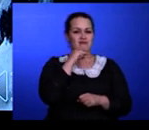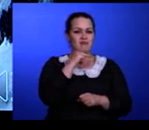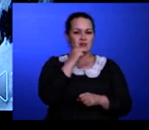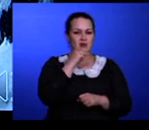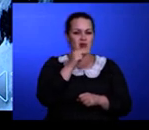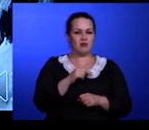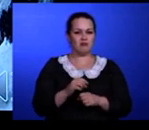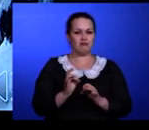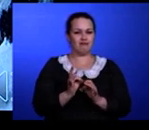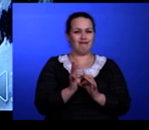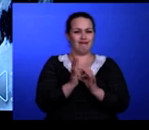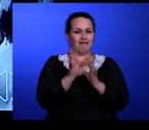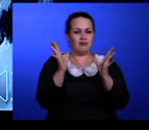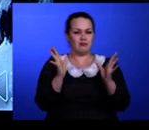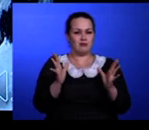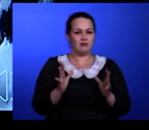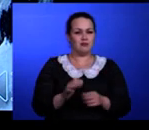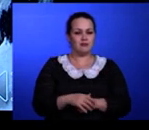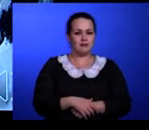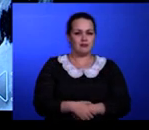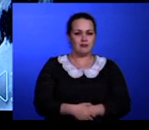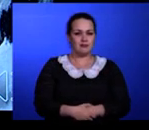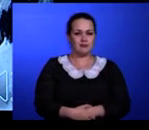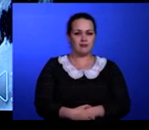разрывы зенитных снарядов